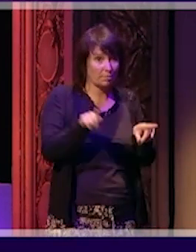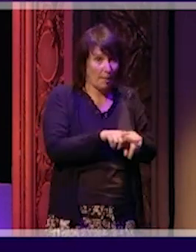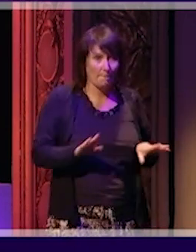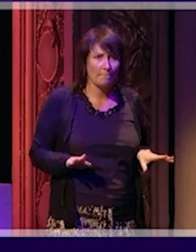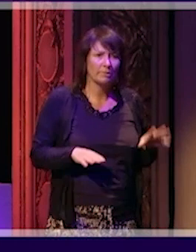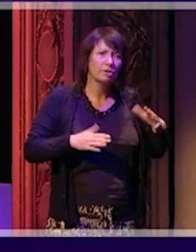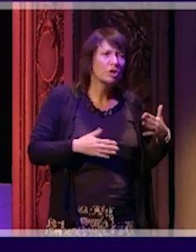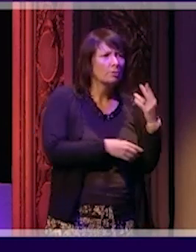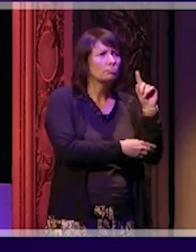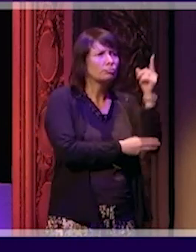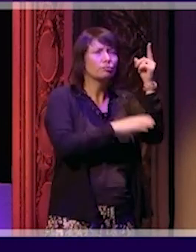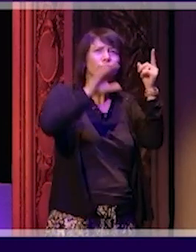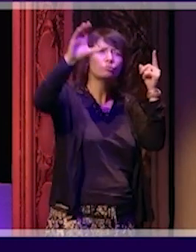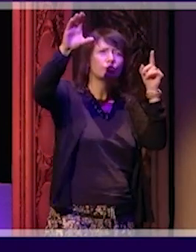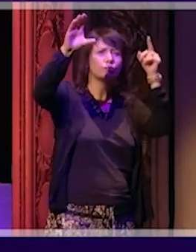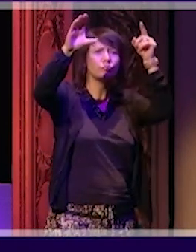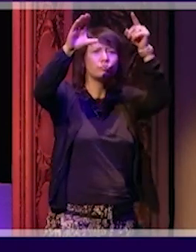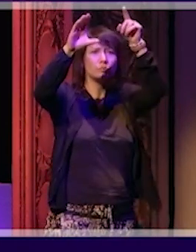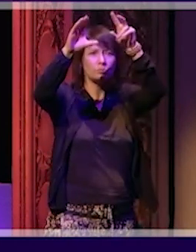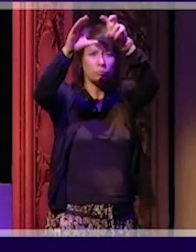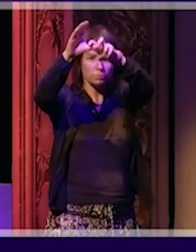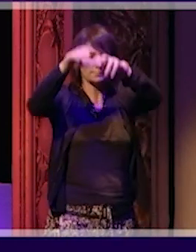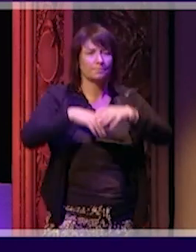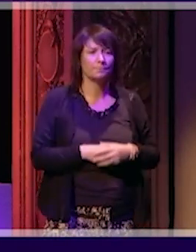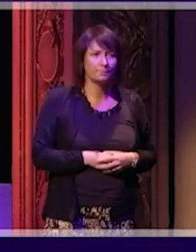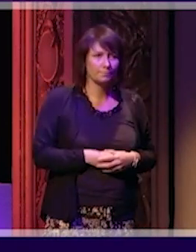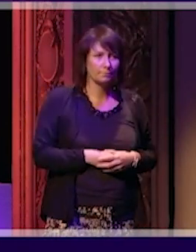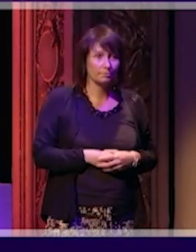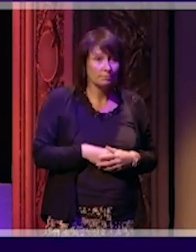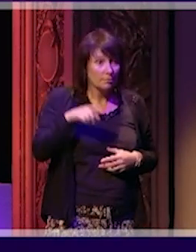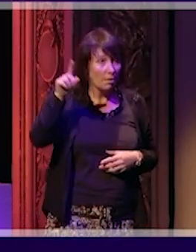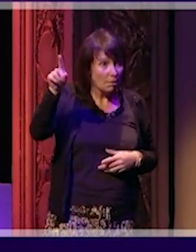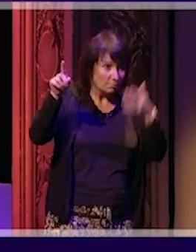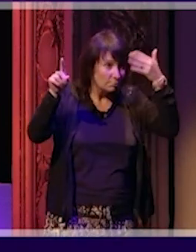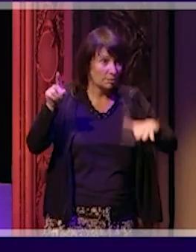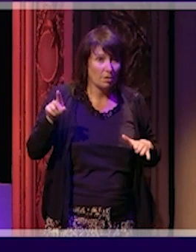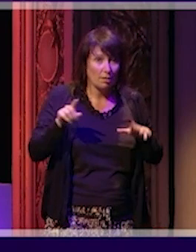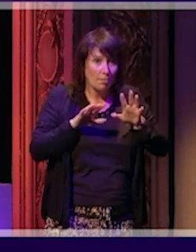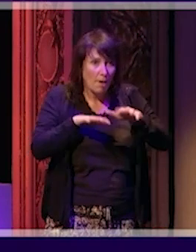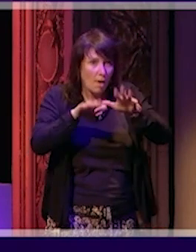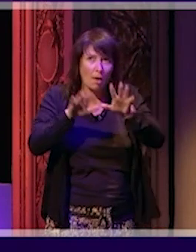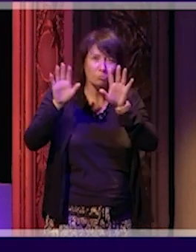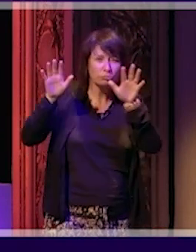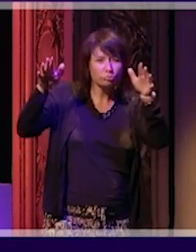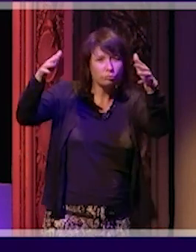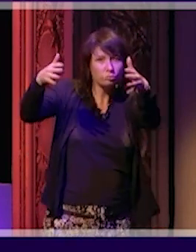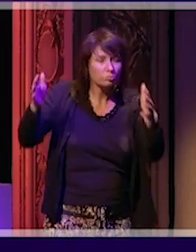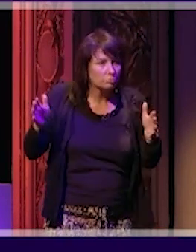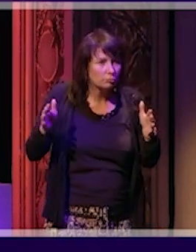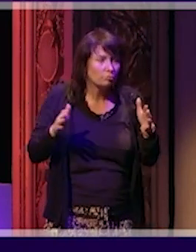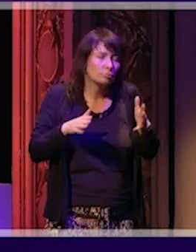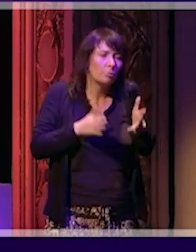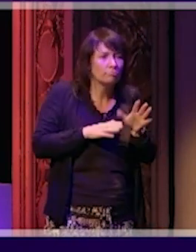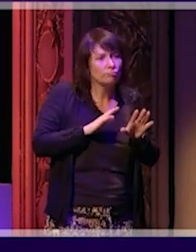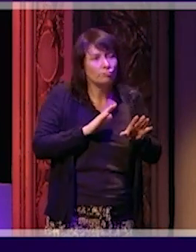déjà envoyés là-bas on sait maintenant que Mars comme la terre a rapidement été recouverte d'océans courant début